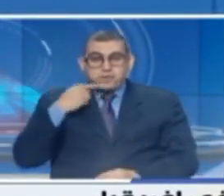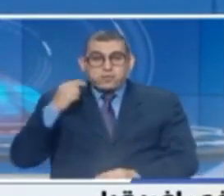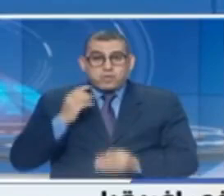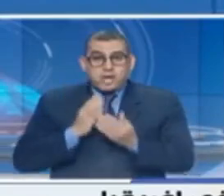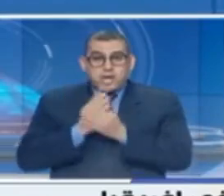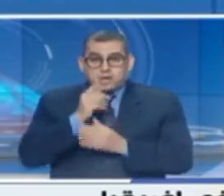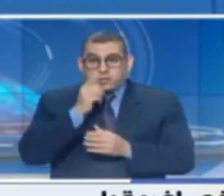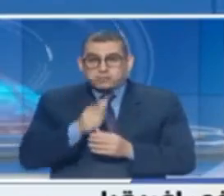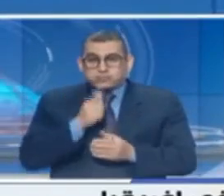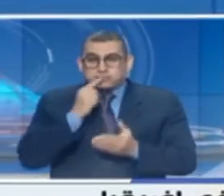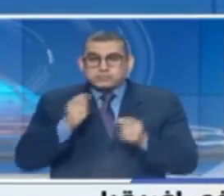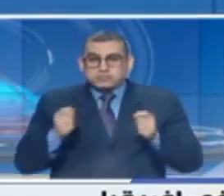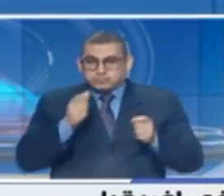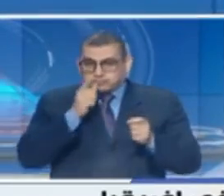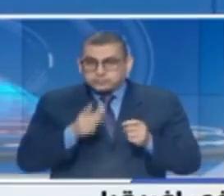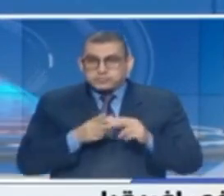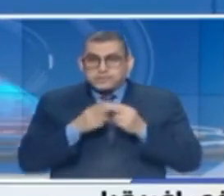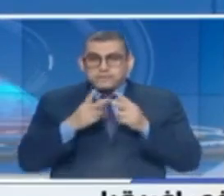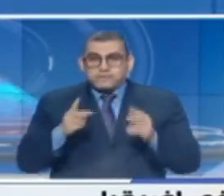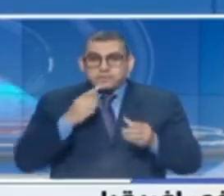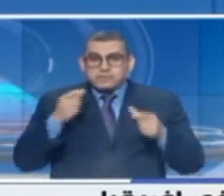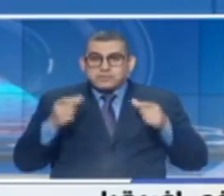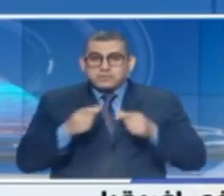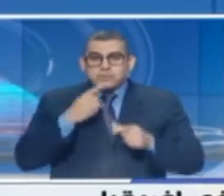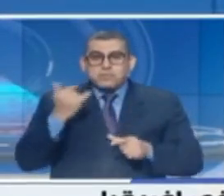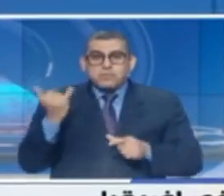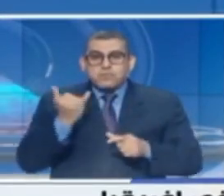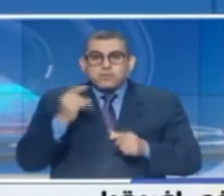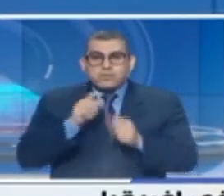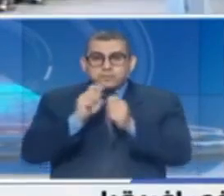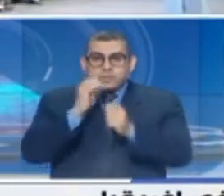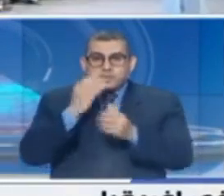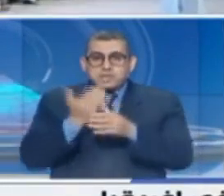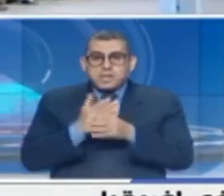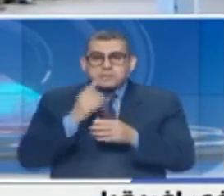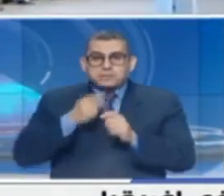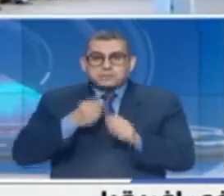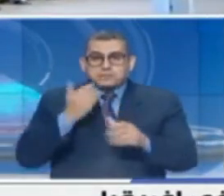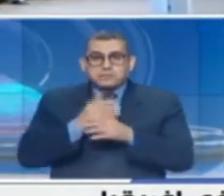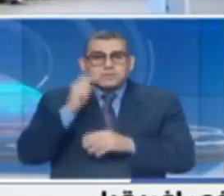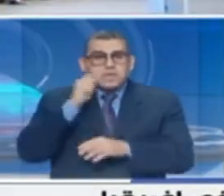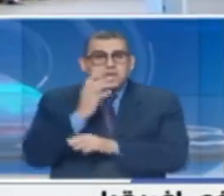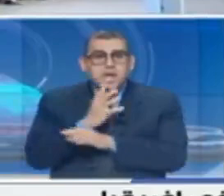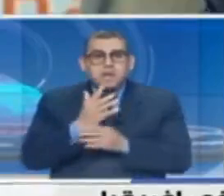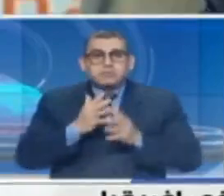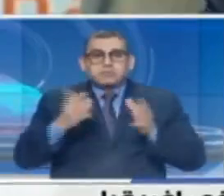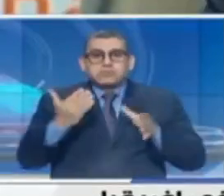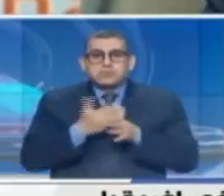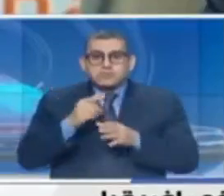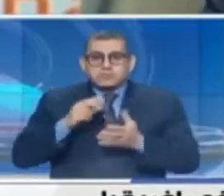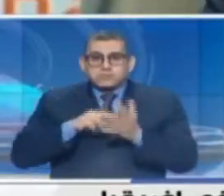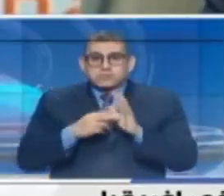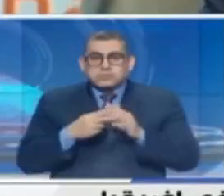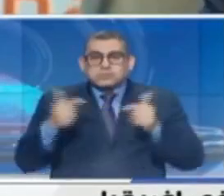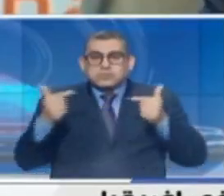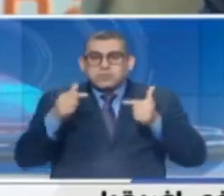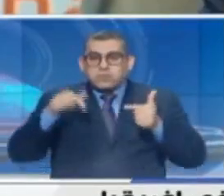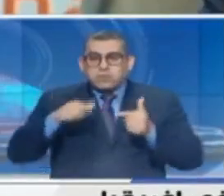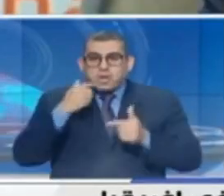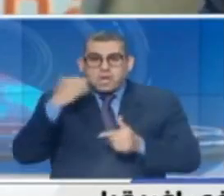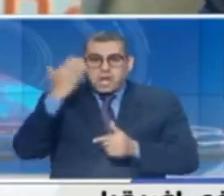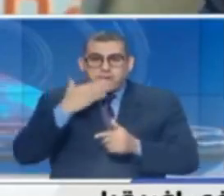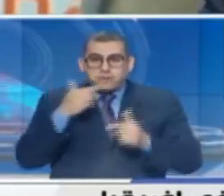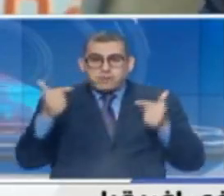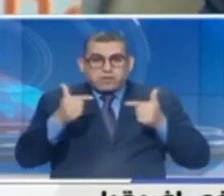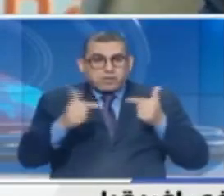كان شكري قد أكد خلال الجلسة الافتتاحية للمنتدى على أهمية معالجة الأسباب الجذرية للإرهاب والنزاعات المسلحة في إفريقيا